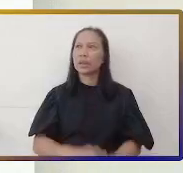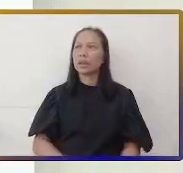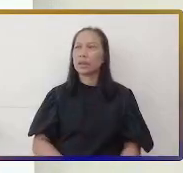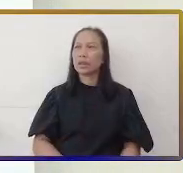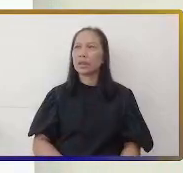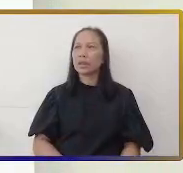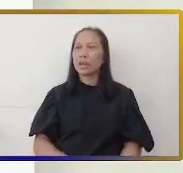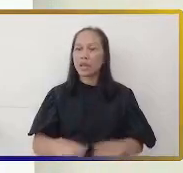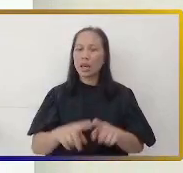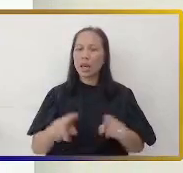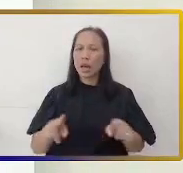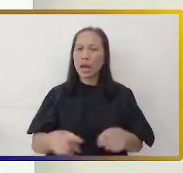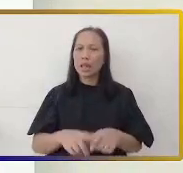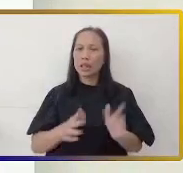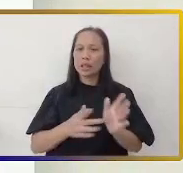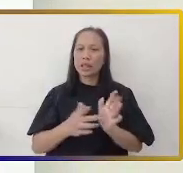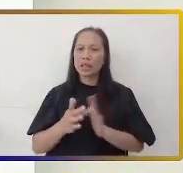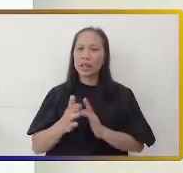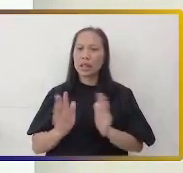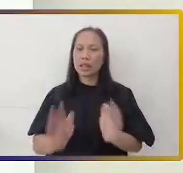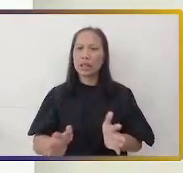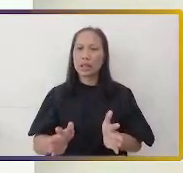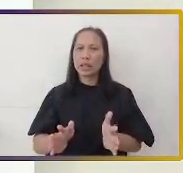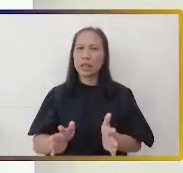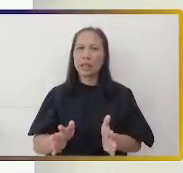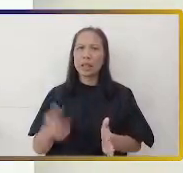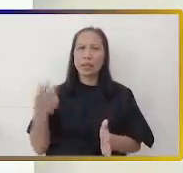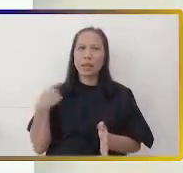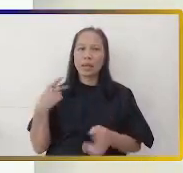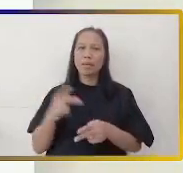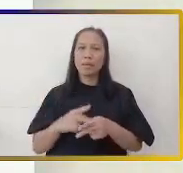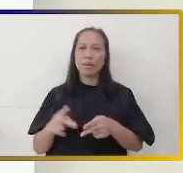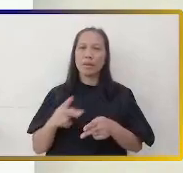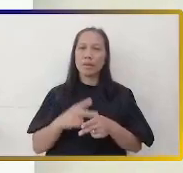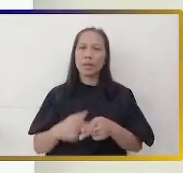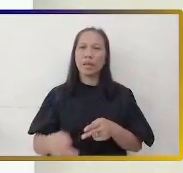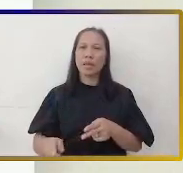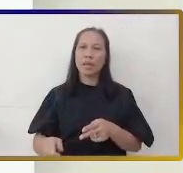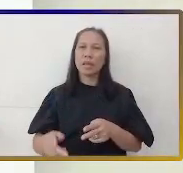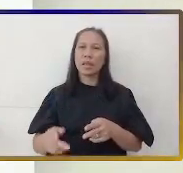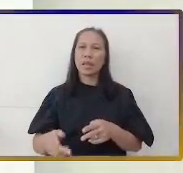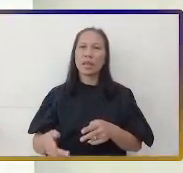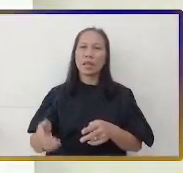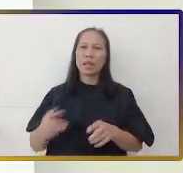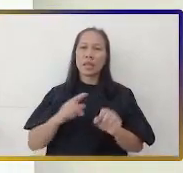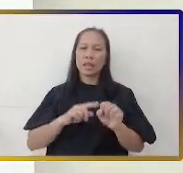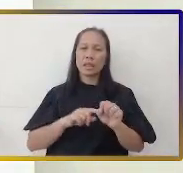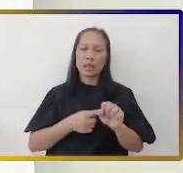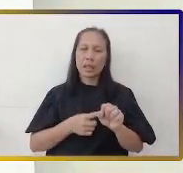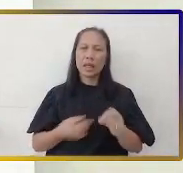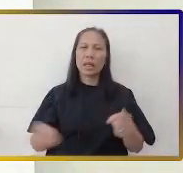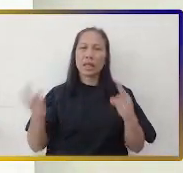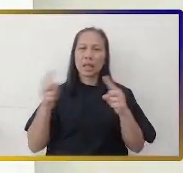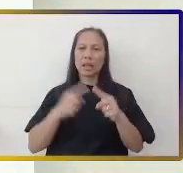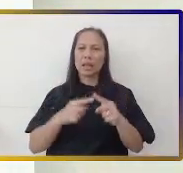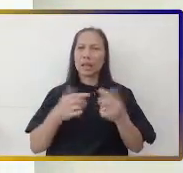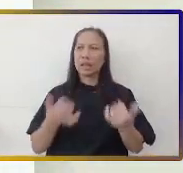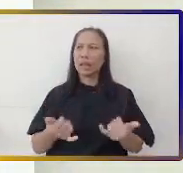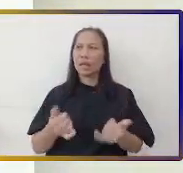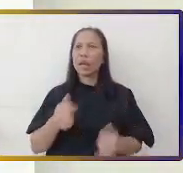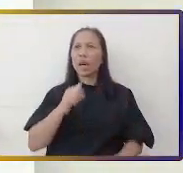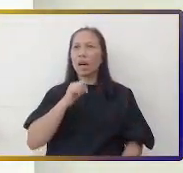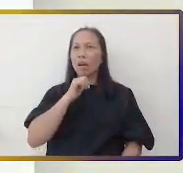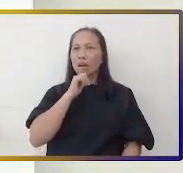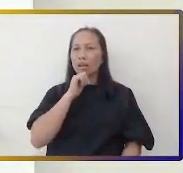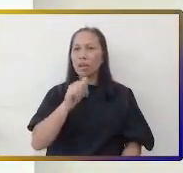Kristiyano isang prinsipyo na pinanghawakan ko simula ganon hanggang ngayon na hindi obligasyon ng Diyos i-explain